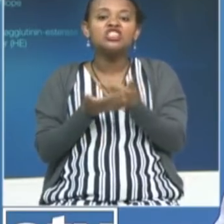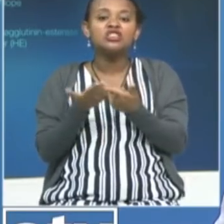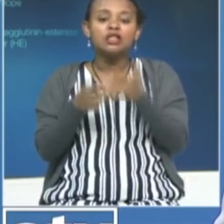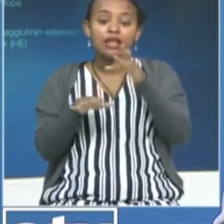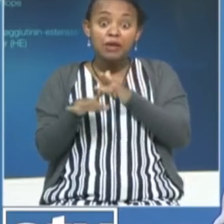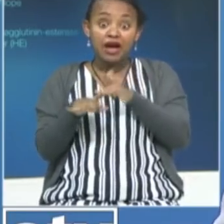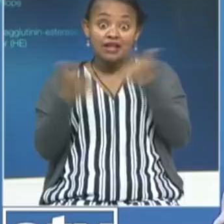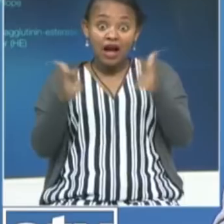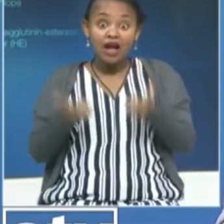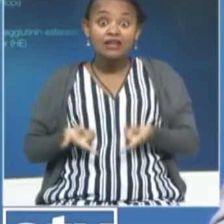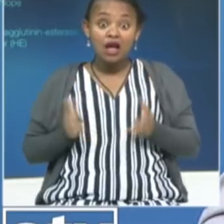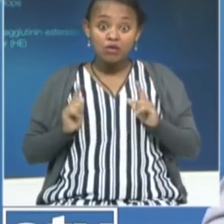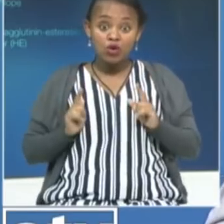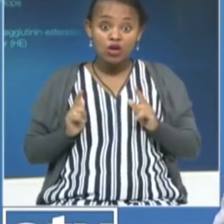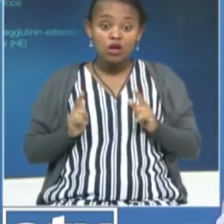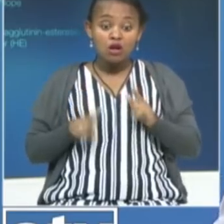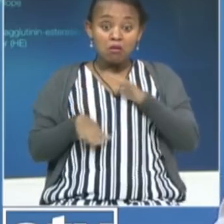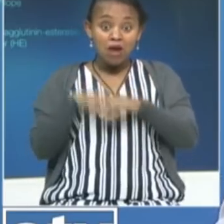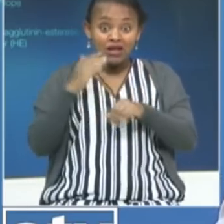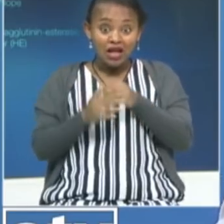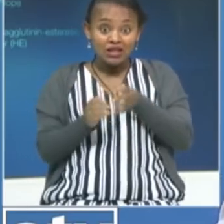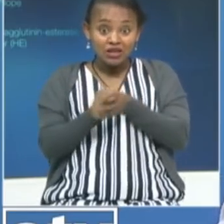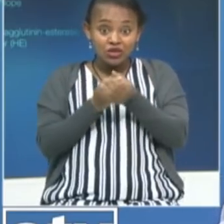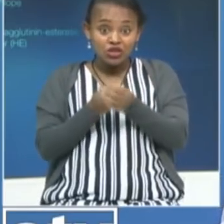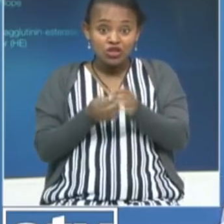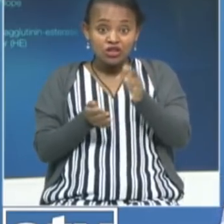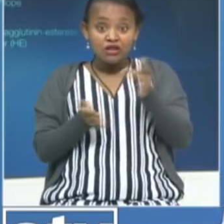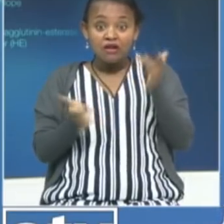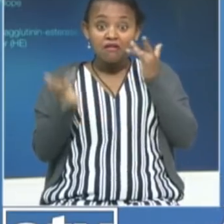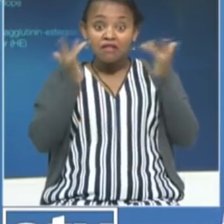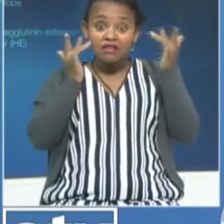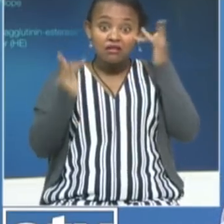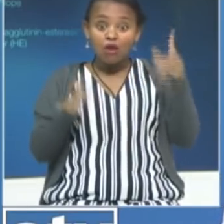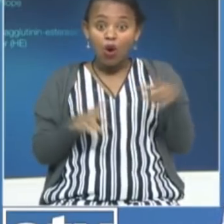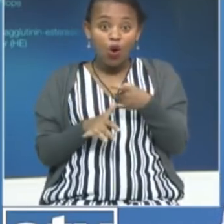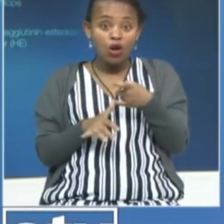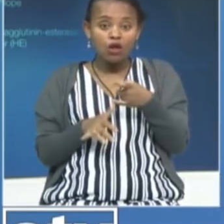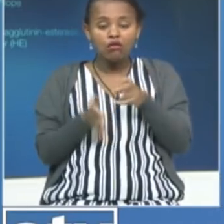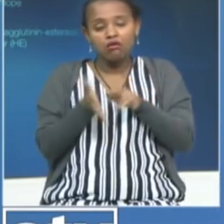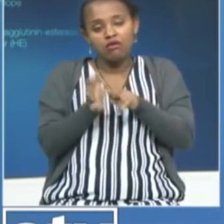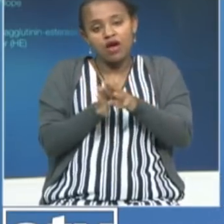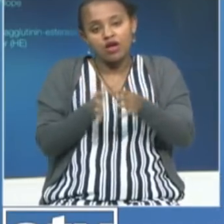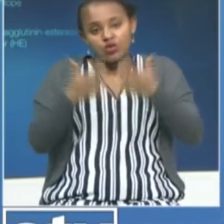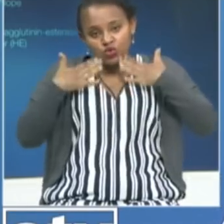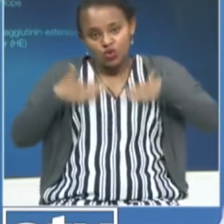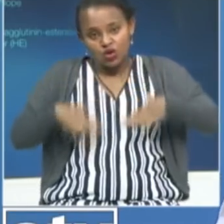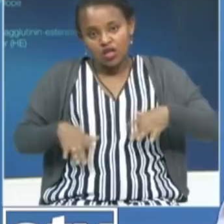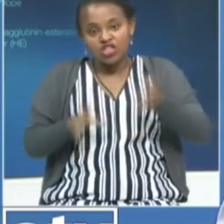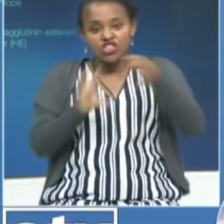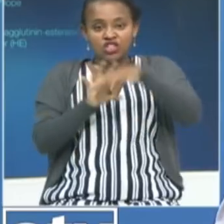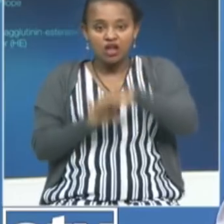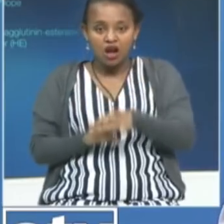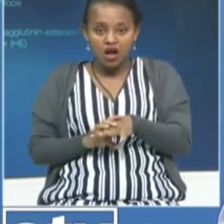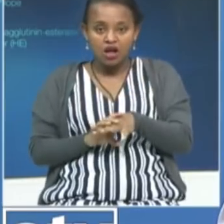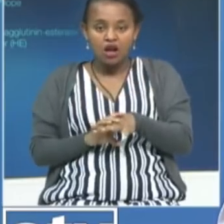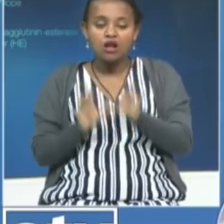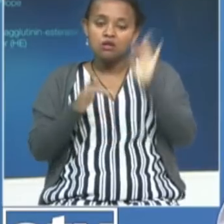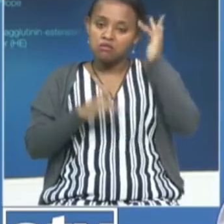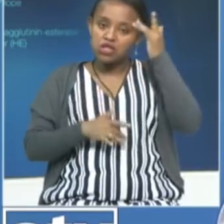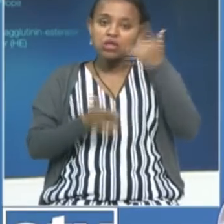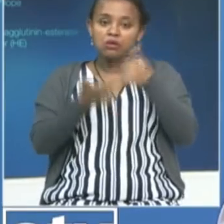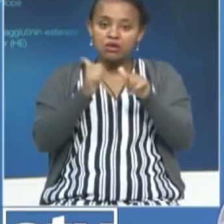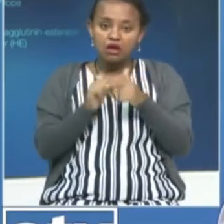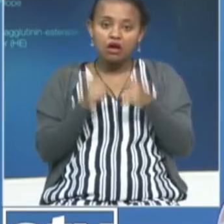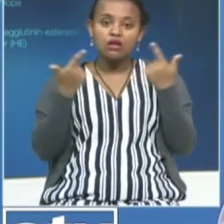አጋጣሚ ቢኖርና ባልታጠበ እጅ ወደፊት አካባቢ የምነካ ከሆነ ቫይረሱ ወደ ሰውነታችን ይቀላቀላል፣ በሽታንም የማምጣት